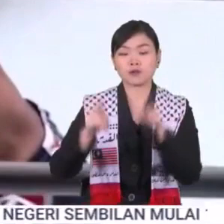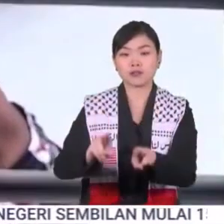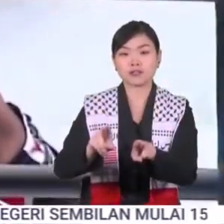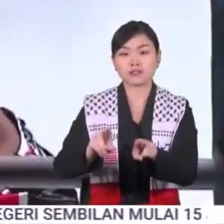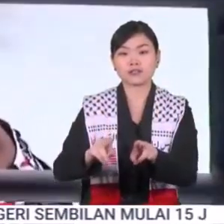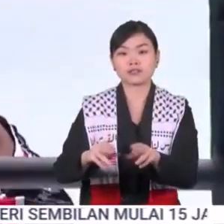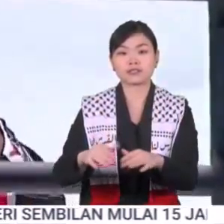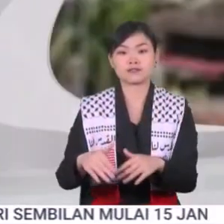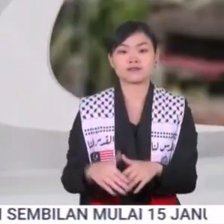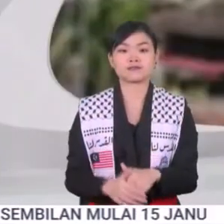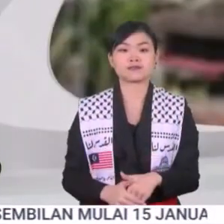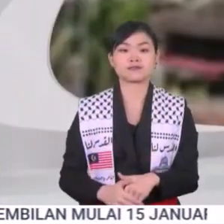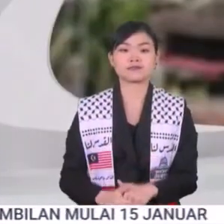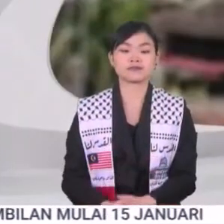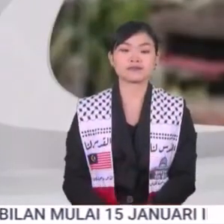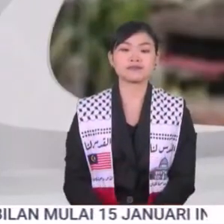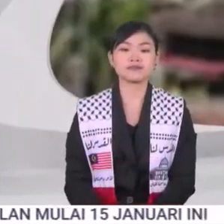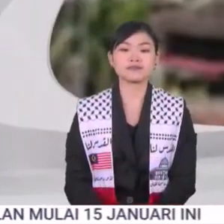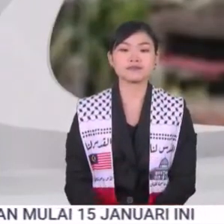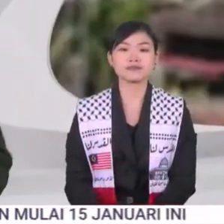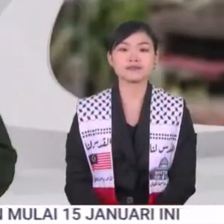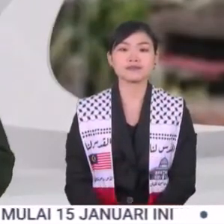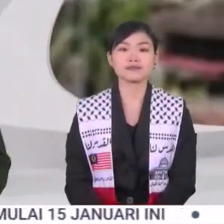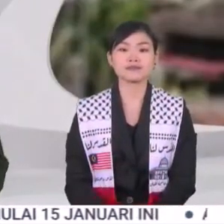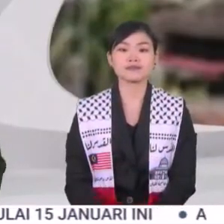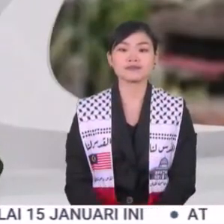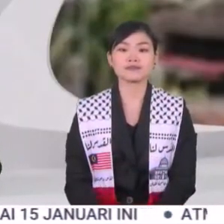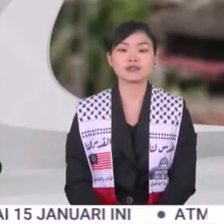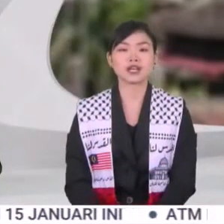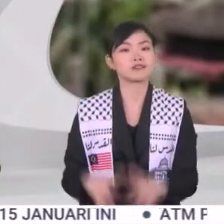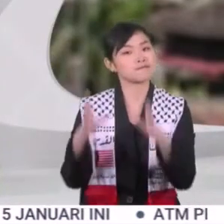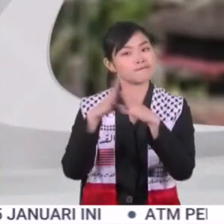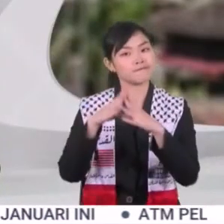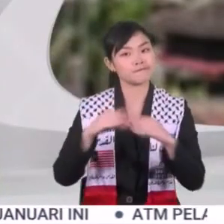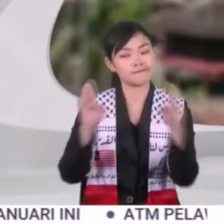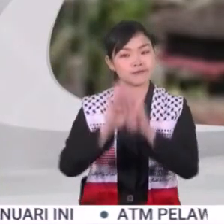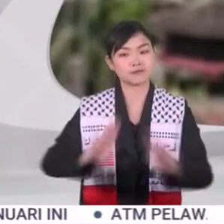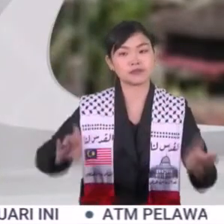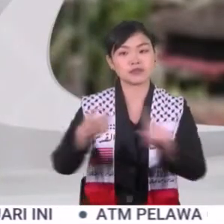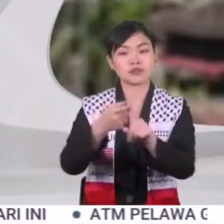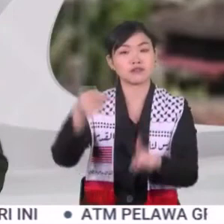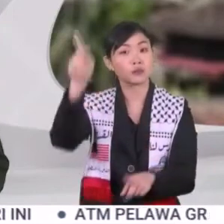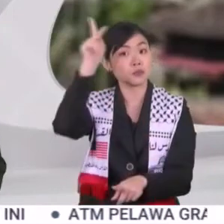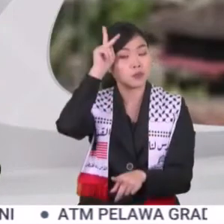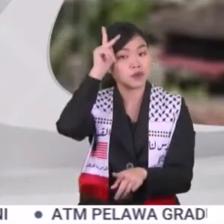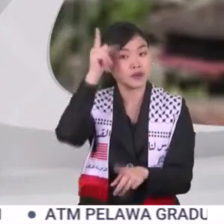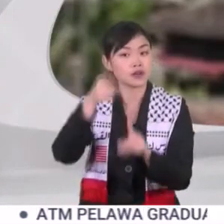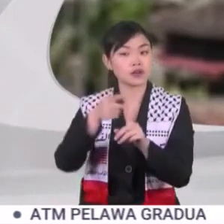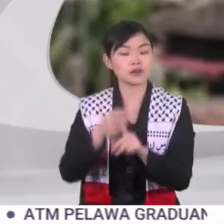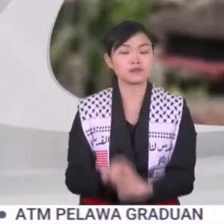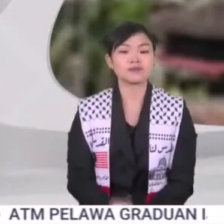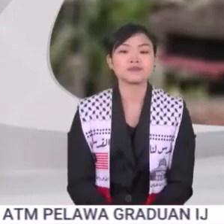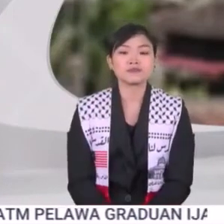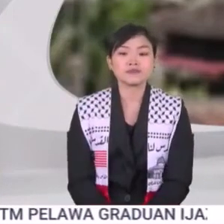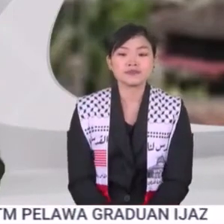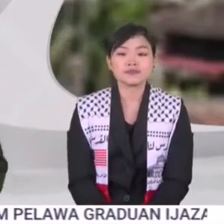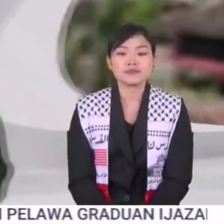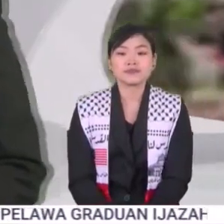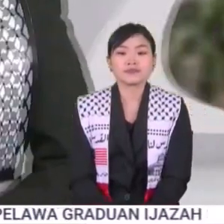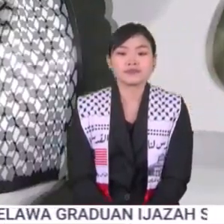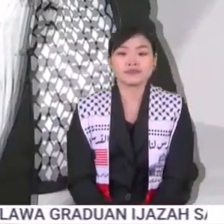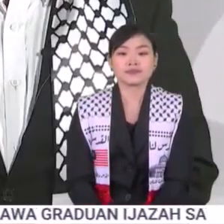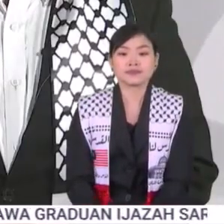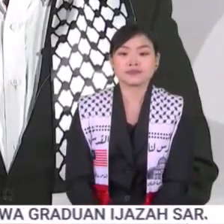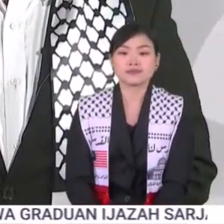atau Jojo Baiklah laporan itu tadi mengakhiri perkembangan dari Kelantan dari sungai hingga ke Segara Palestin